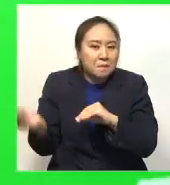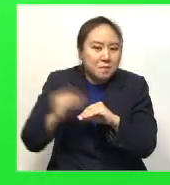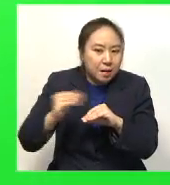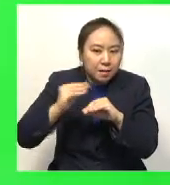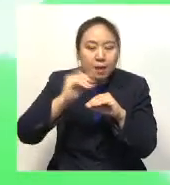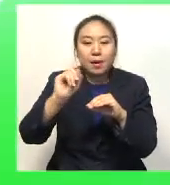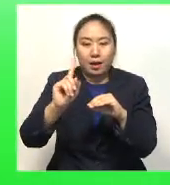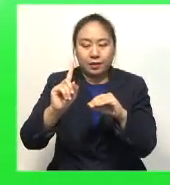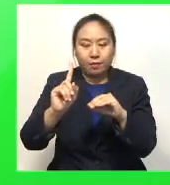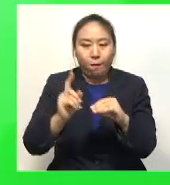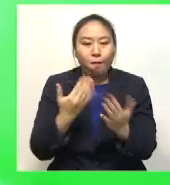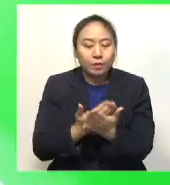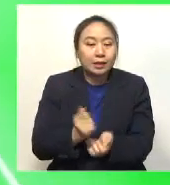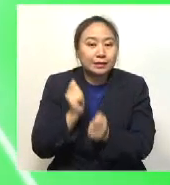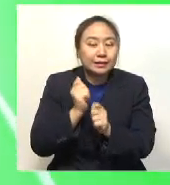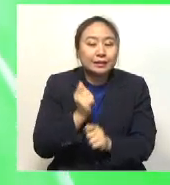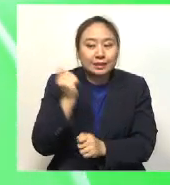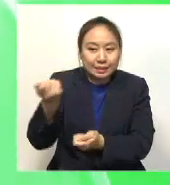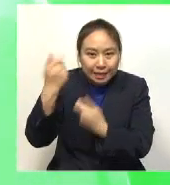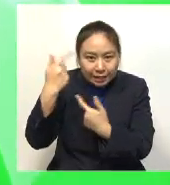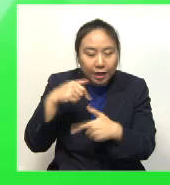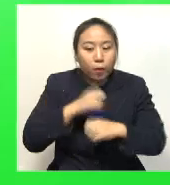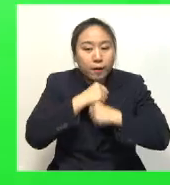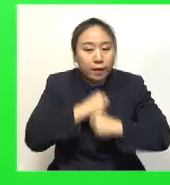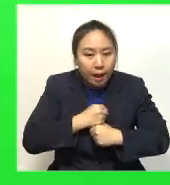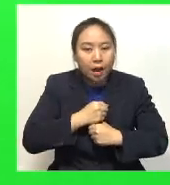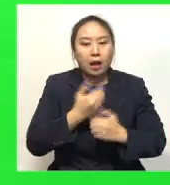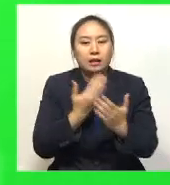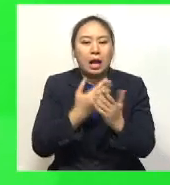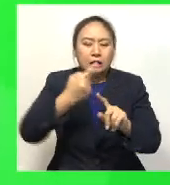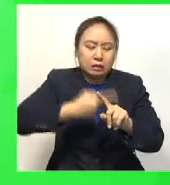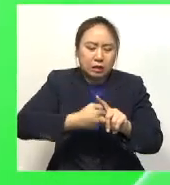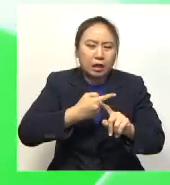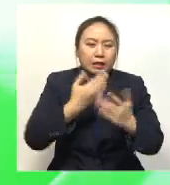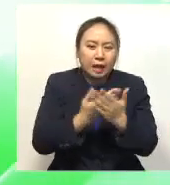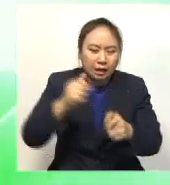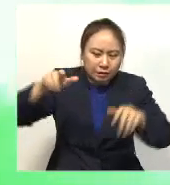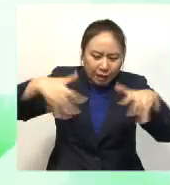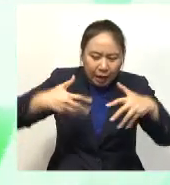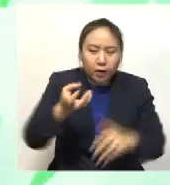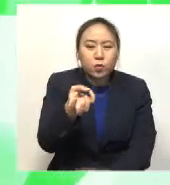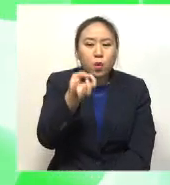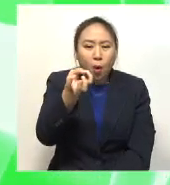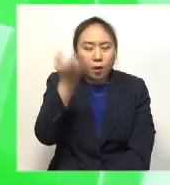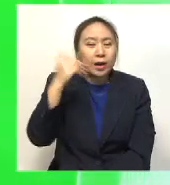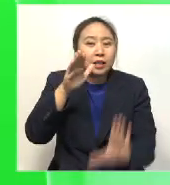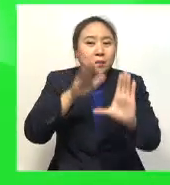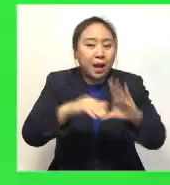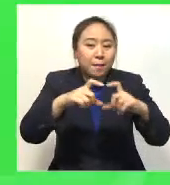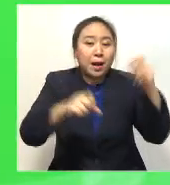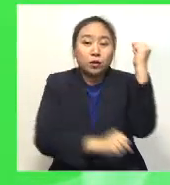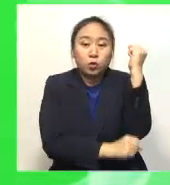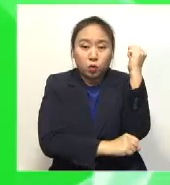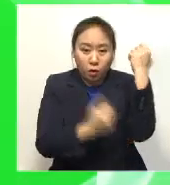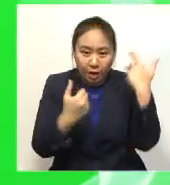แนวทางการจ่ายเงินช่วยเหลือเพื่อการยังชีพแก่ผู้สูงอายุที่มีรายได้น้อยตามโครงการลงทะเบียนเพื่อสวัสดิการแห่งรัฐจ